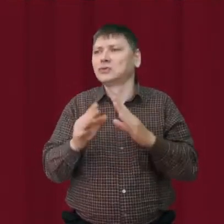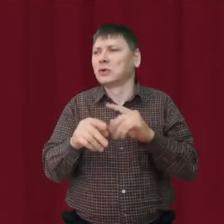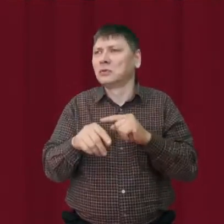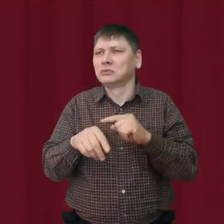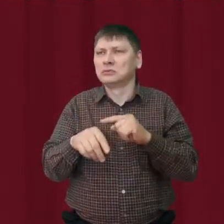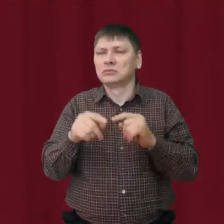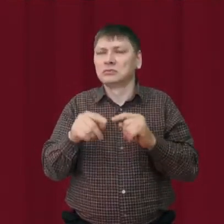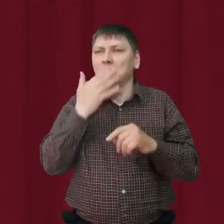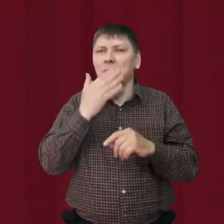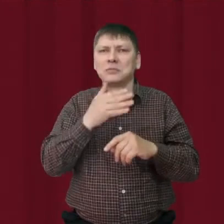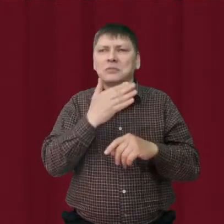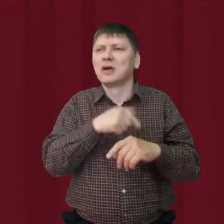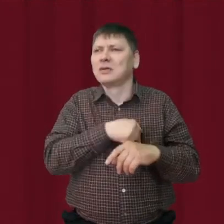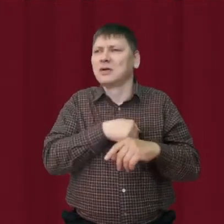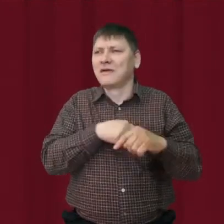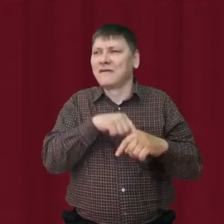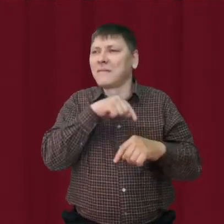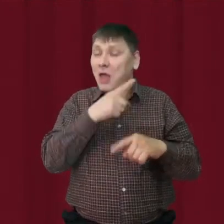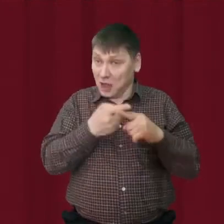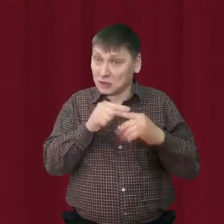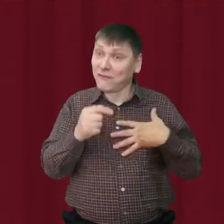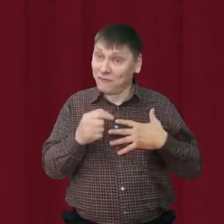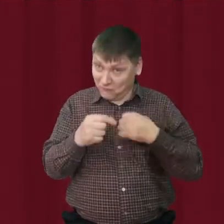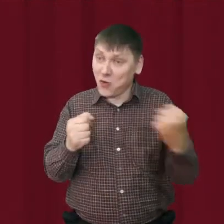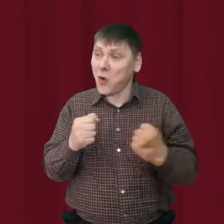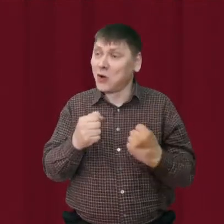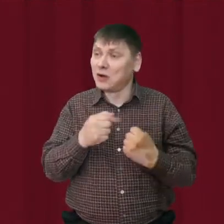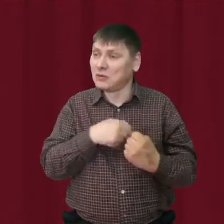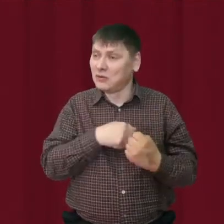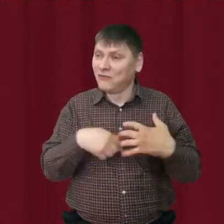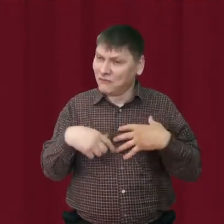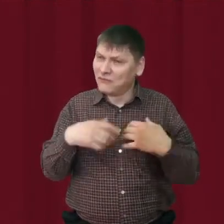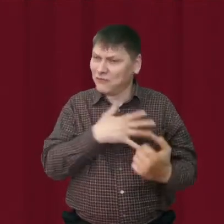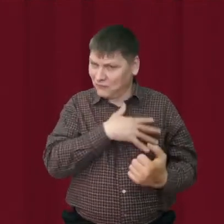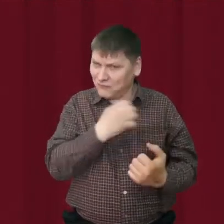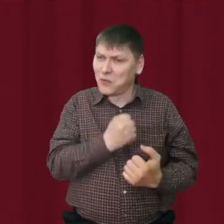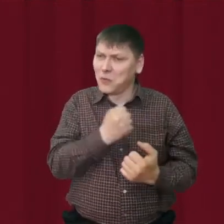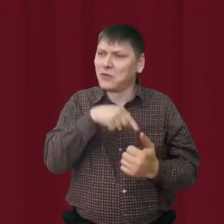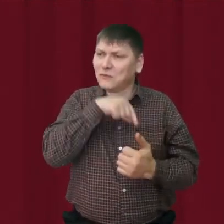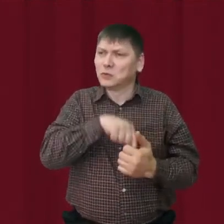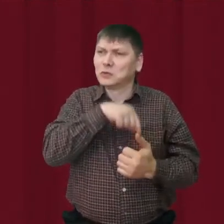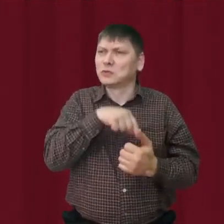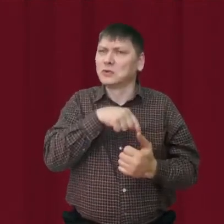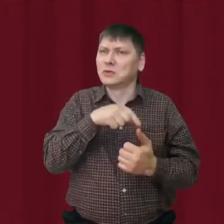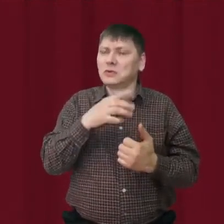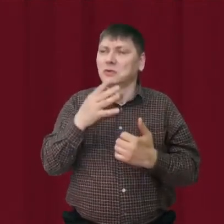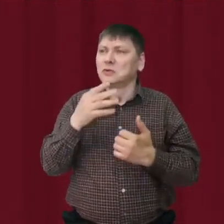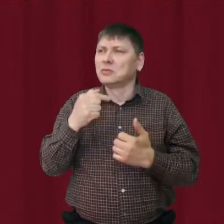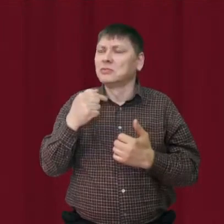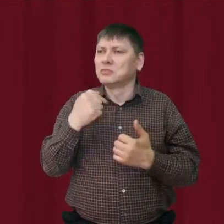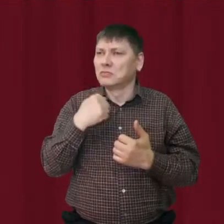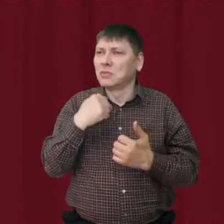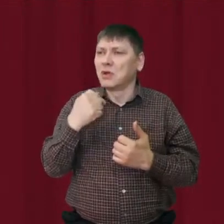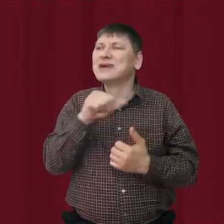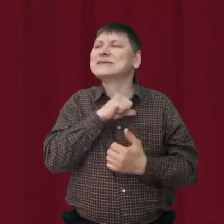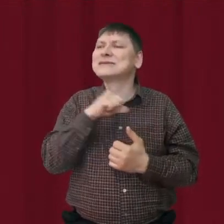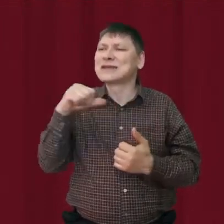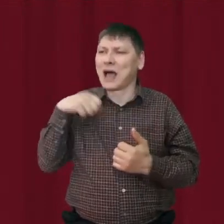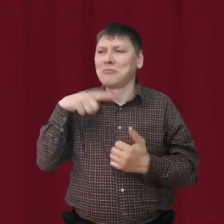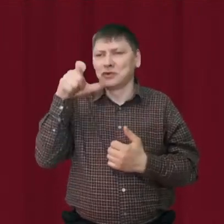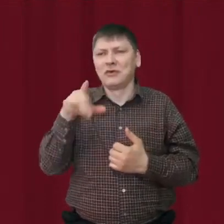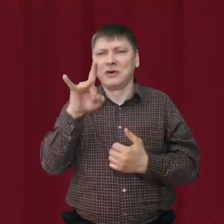внутреннего состояния, какого-то волевого проявления, отражения внутреннего решения, которое есть у